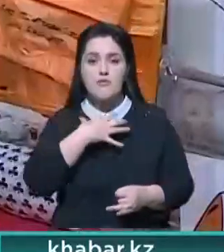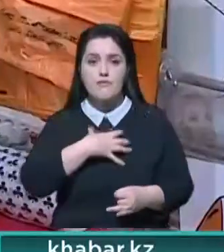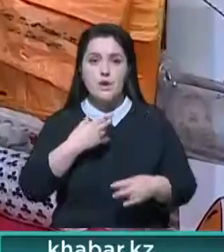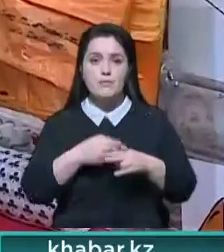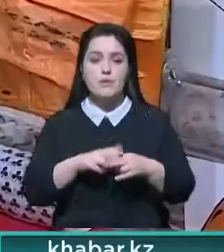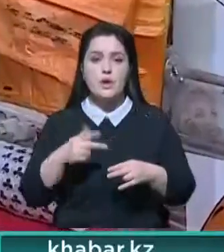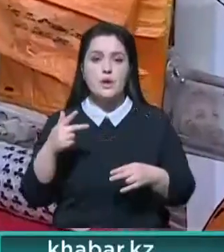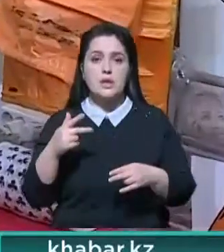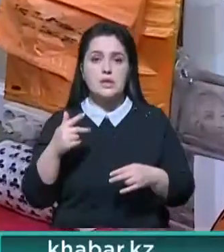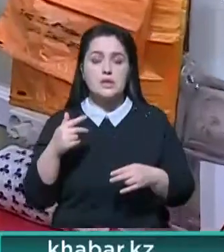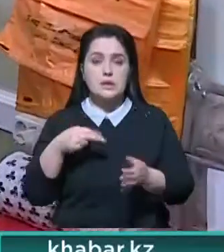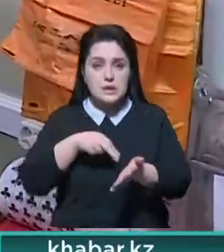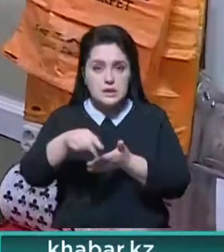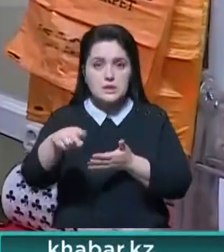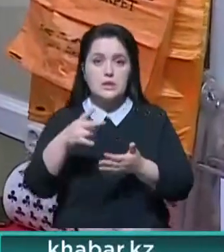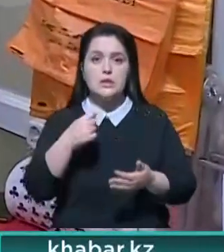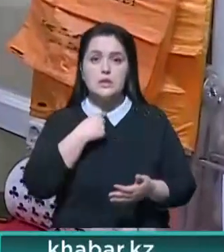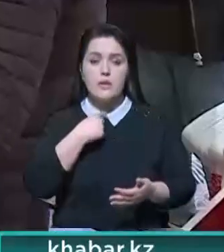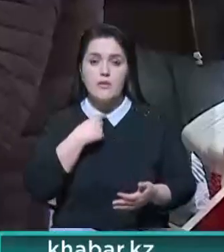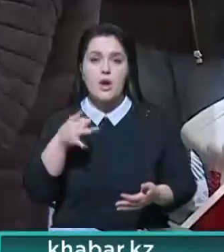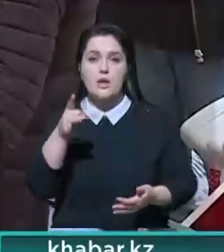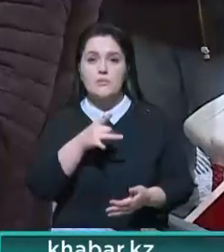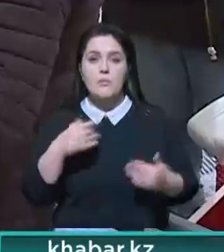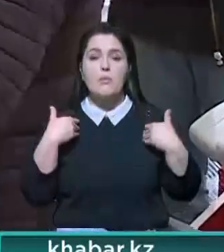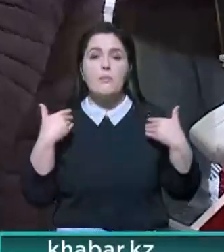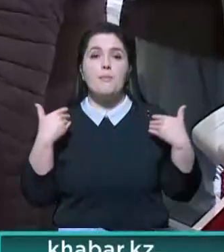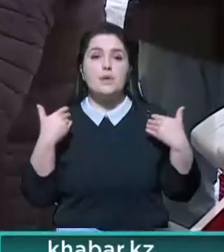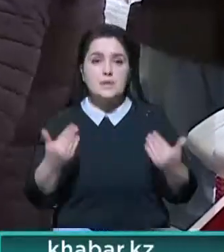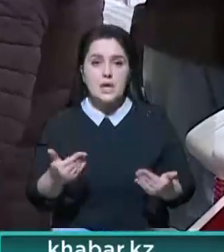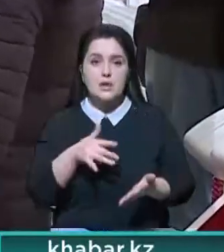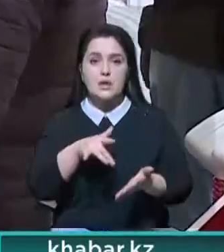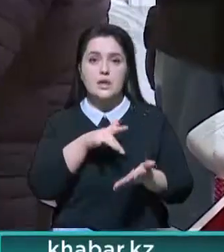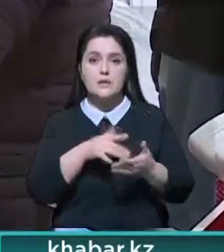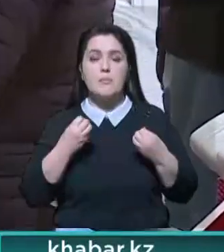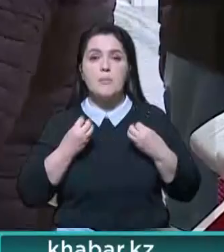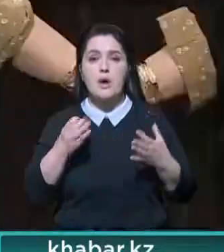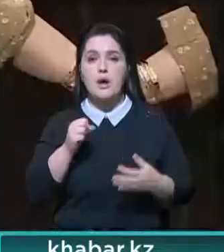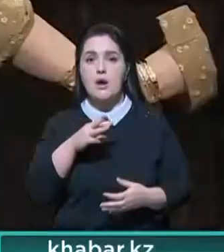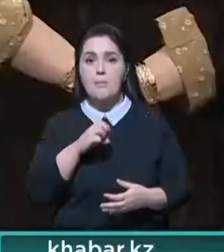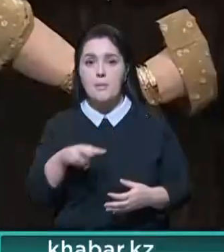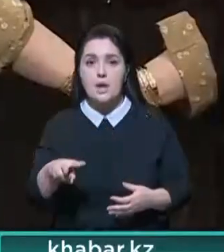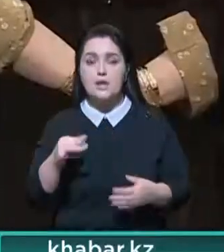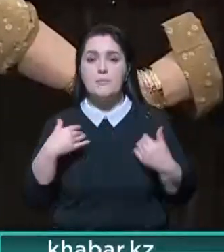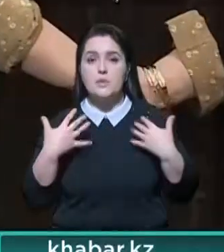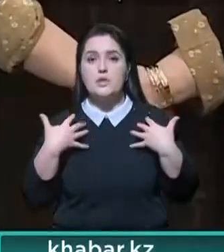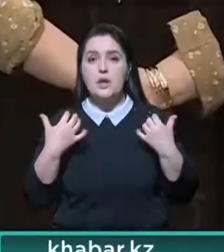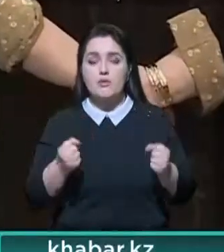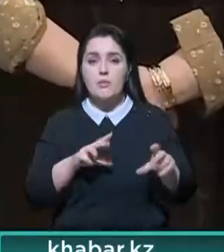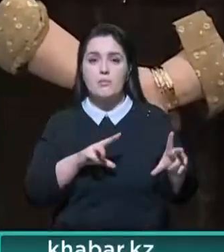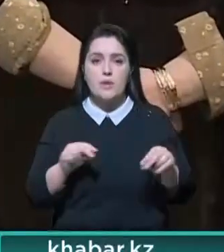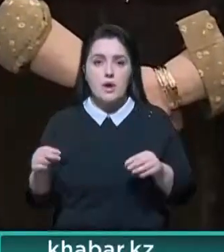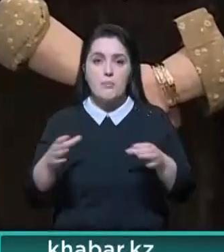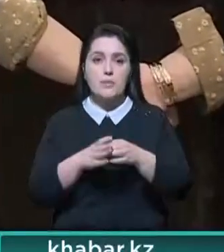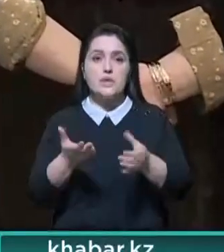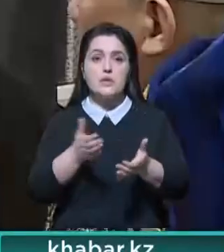казахстанцам важно выразить гражданскую позицию и идти голосовать. Республиканцы поздравили горожан с праздником Амал и пожелали здоровья, а также